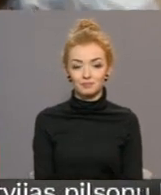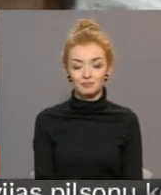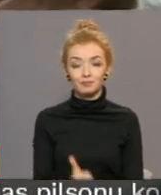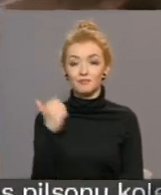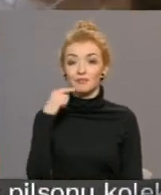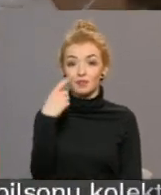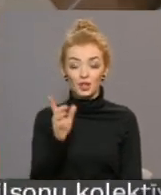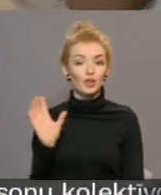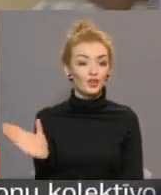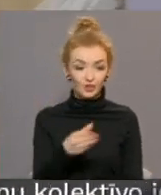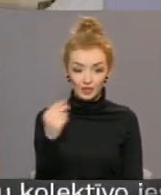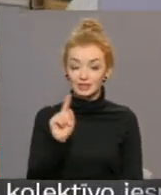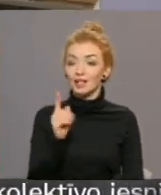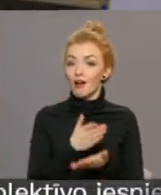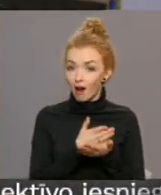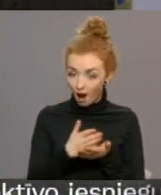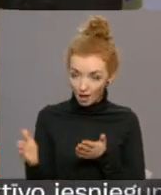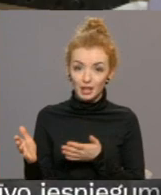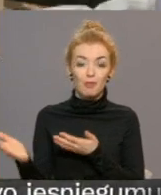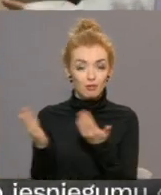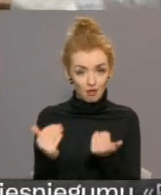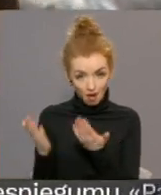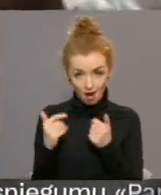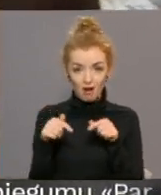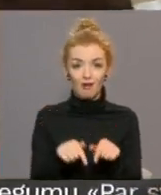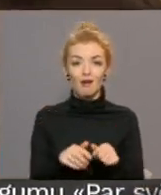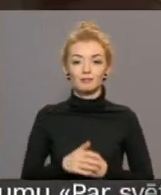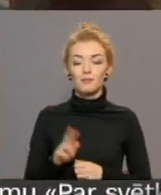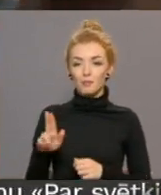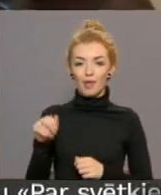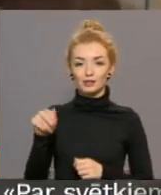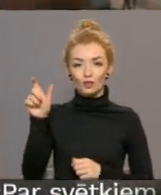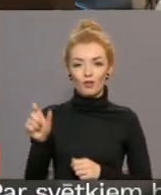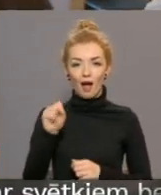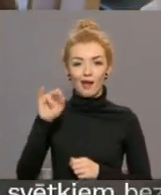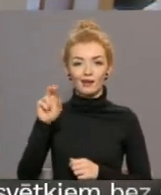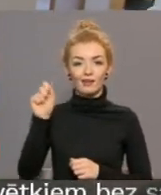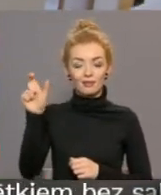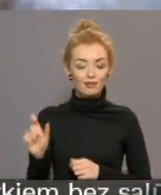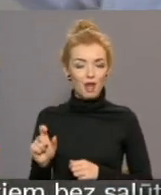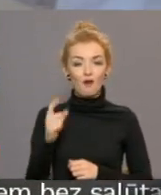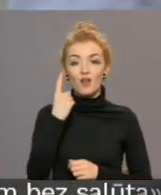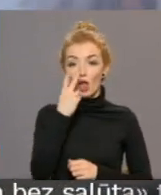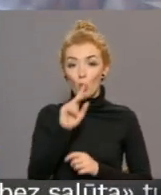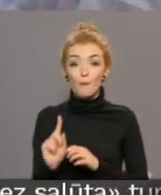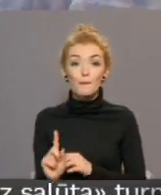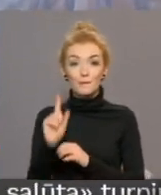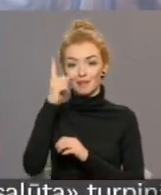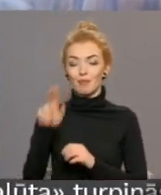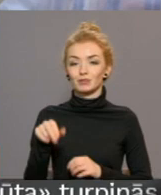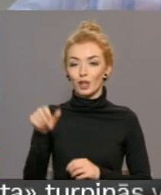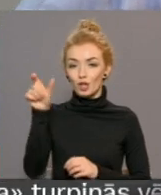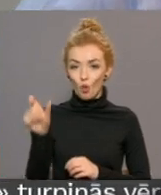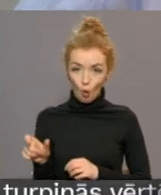ir kārtībā, jā, lūdzu, nākat, jā. Pensionāra Aina Karpoviča ir viena no pirmajiem senioriem,